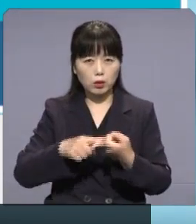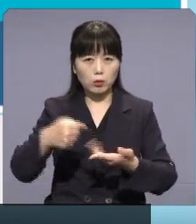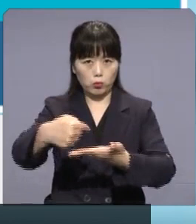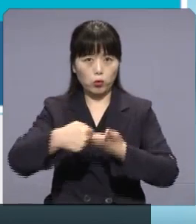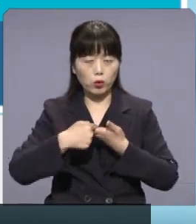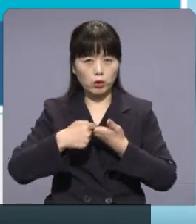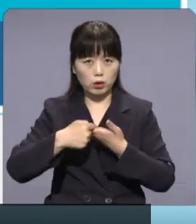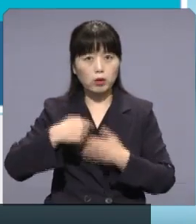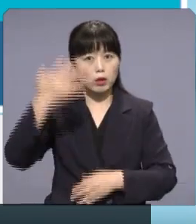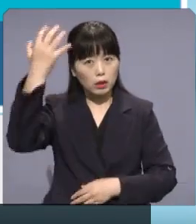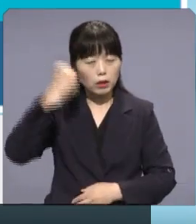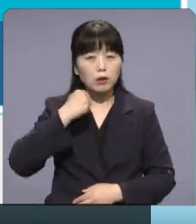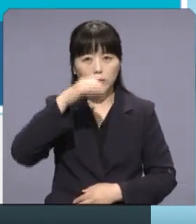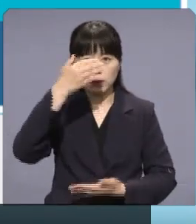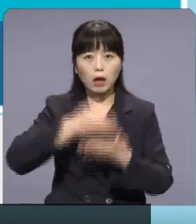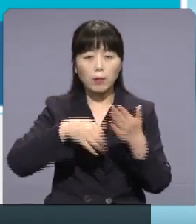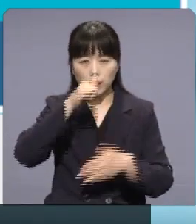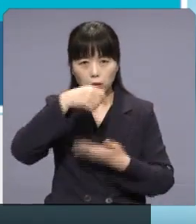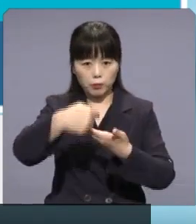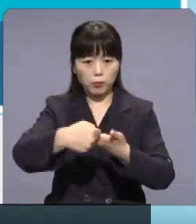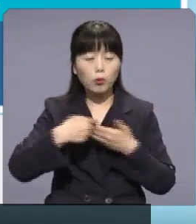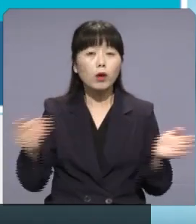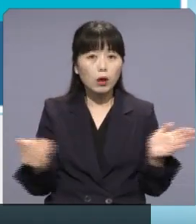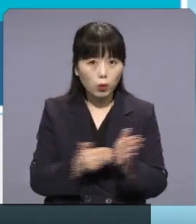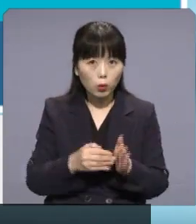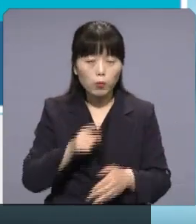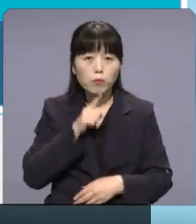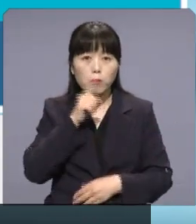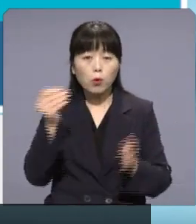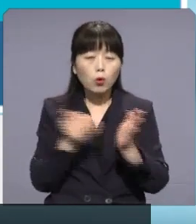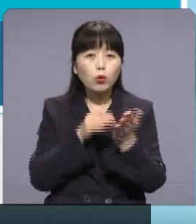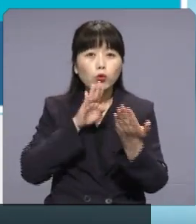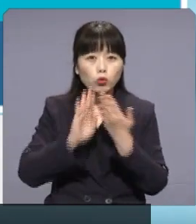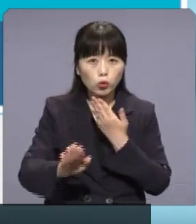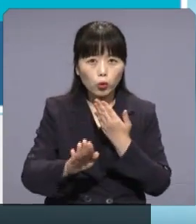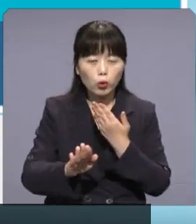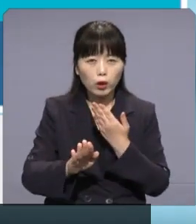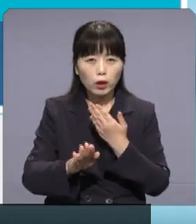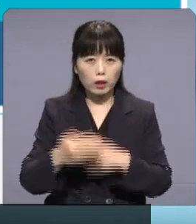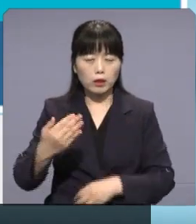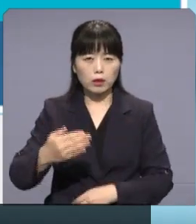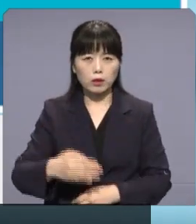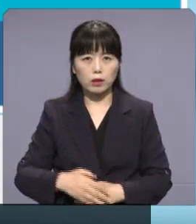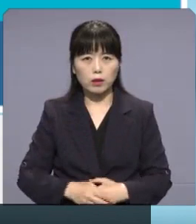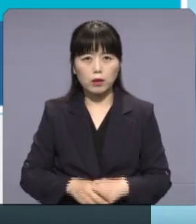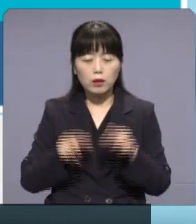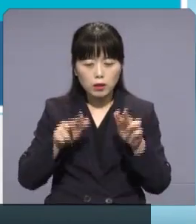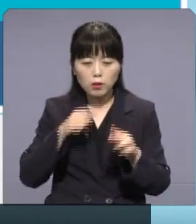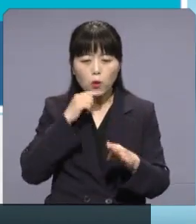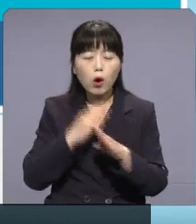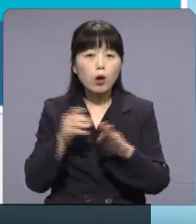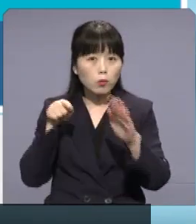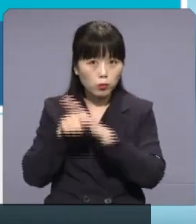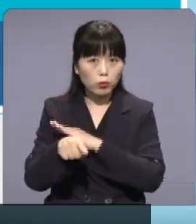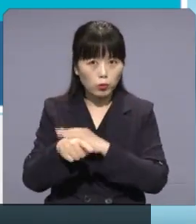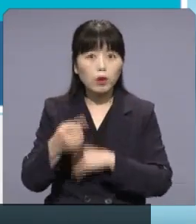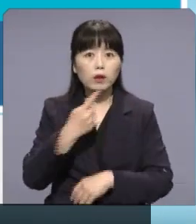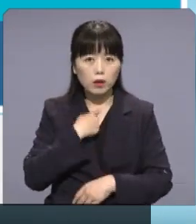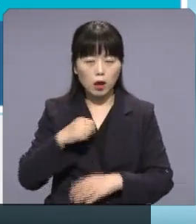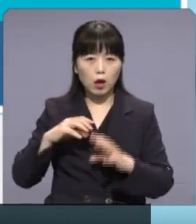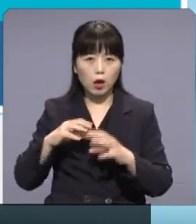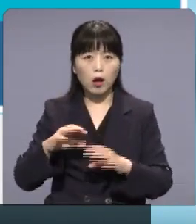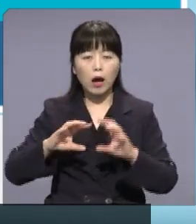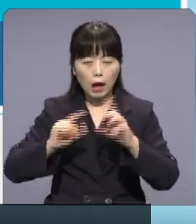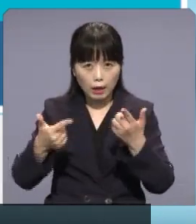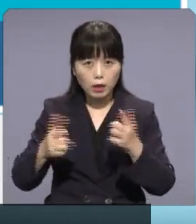저도 기억이 나요. 보고를 했고 보고하고 난 다음에 지금 얘기하는 것처럼 월북했다고 지금 국민의힘